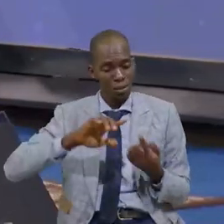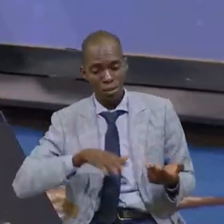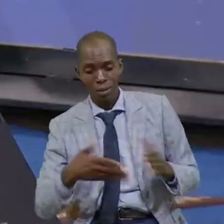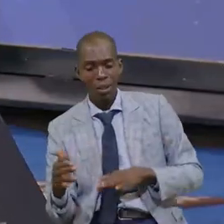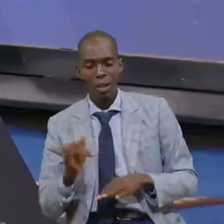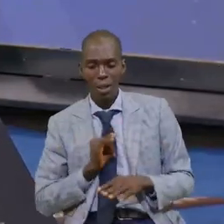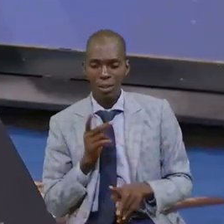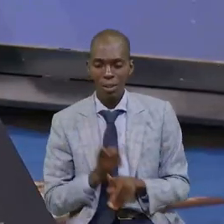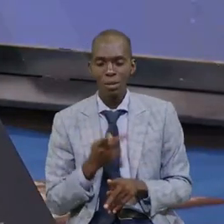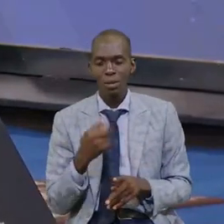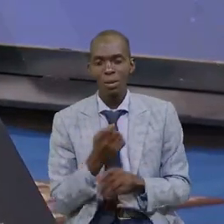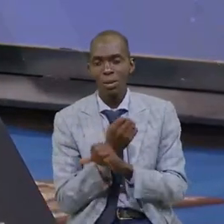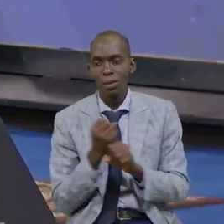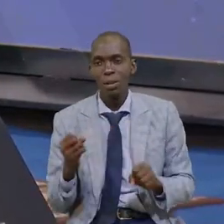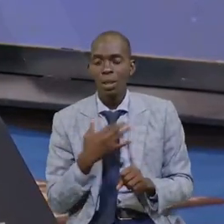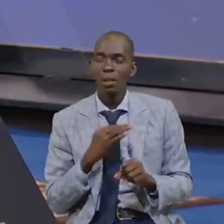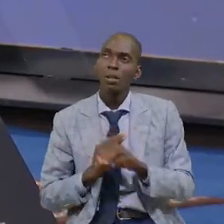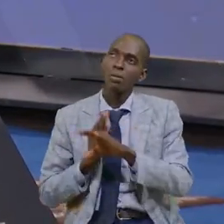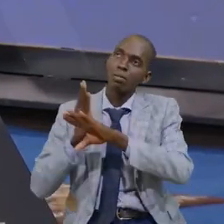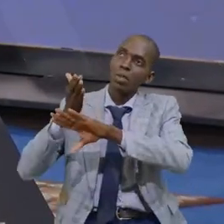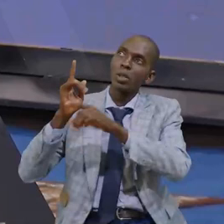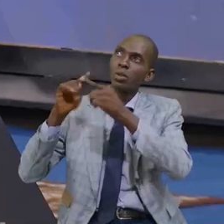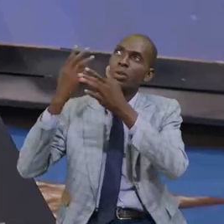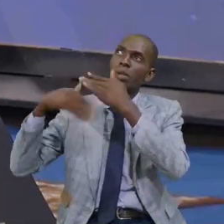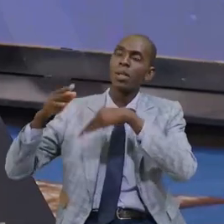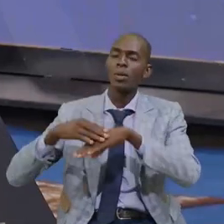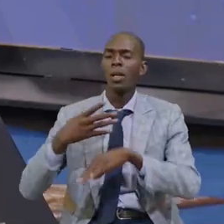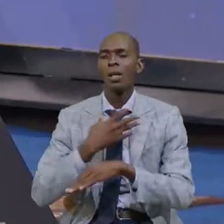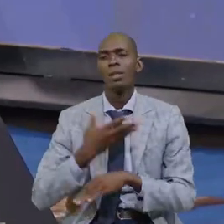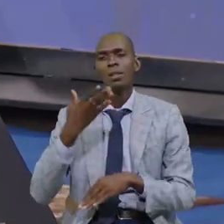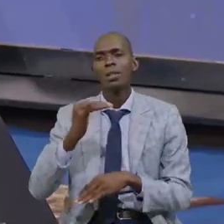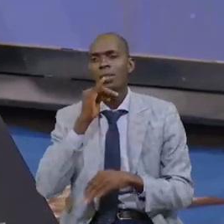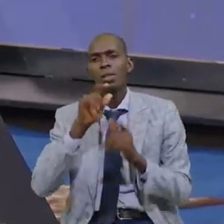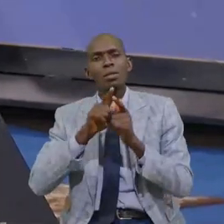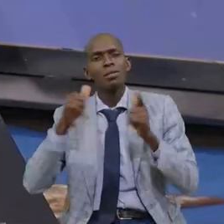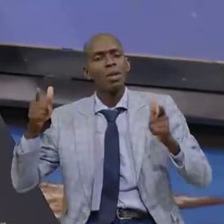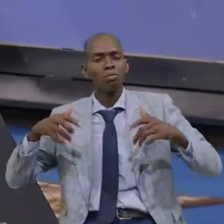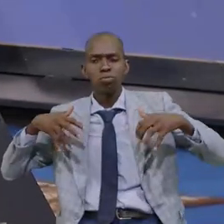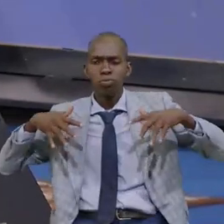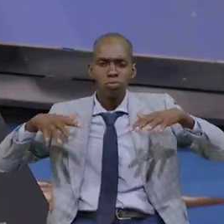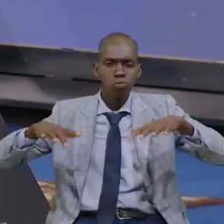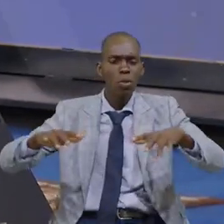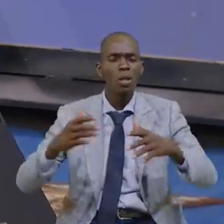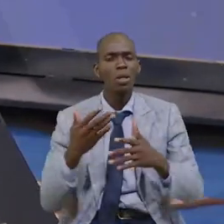que la mort, j'ai le salut. Et il y a une grande foule.